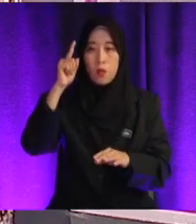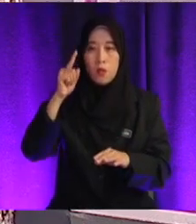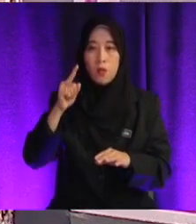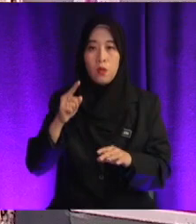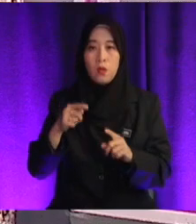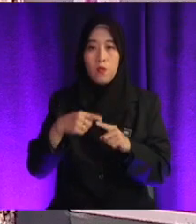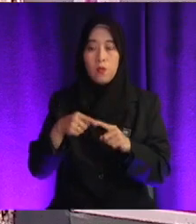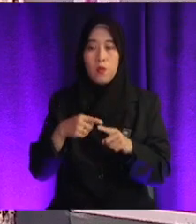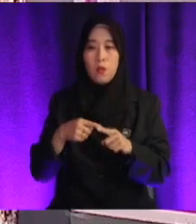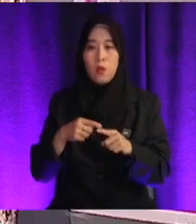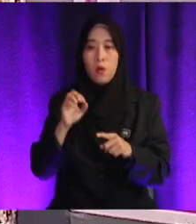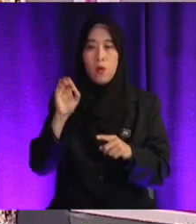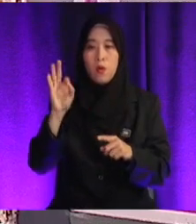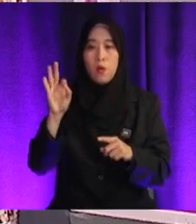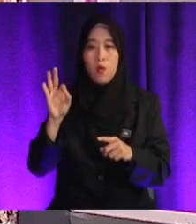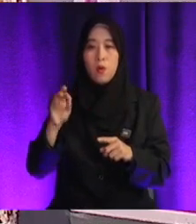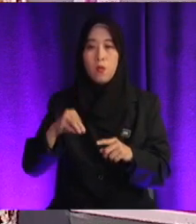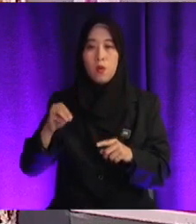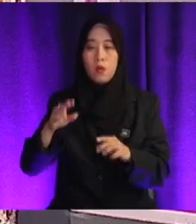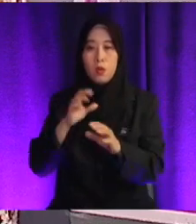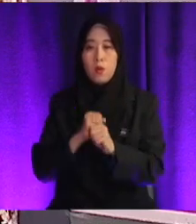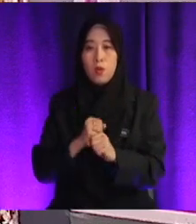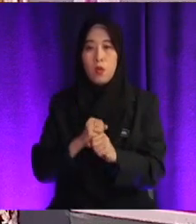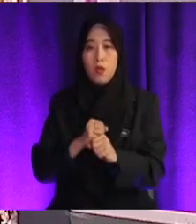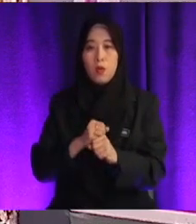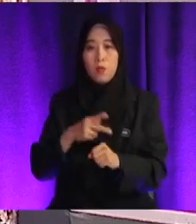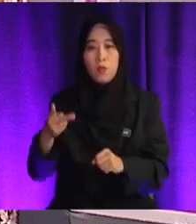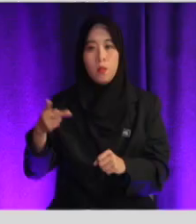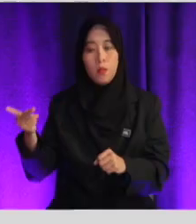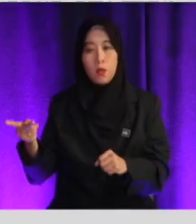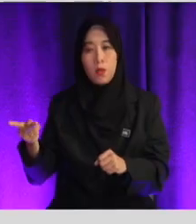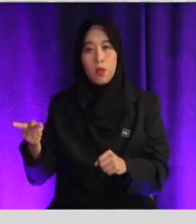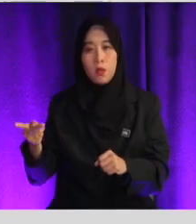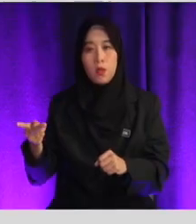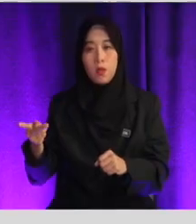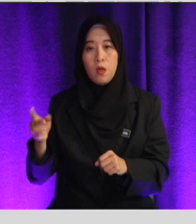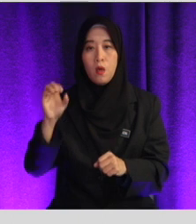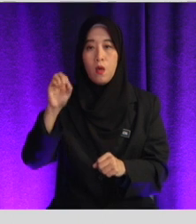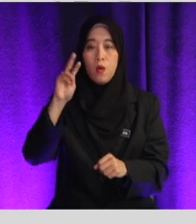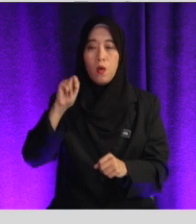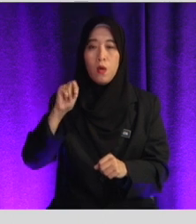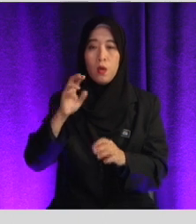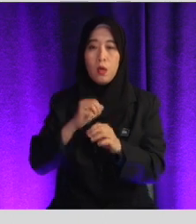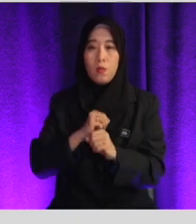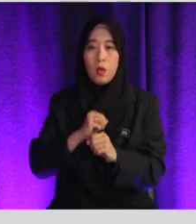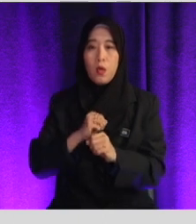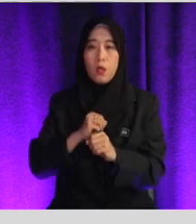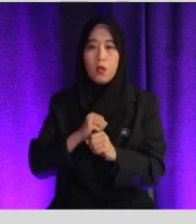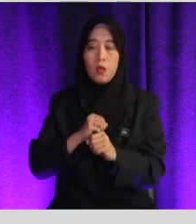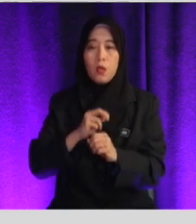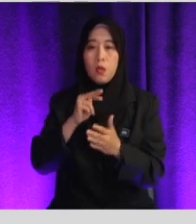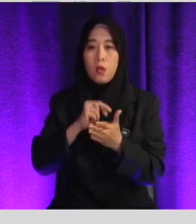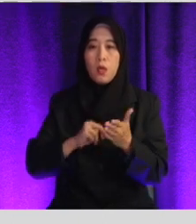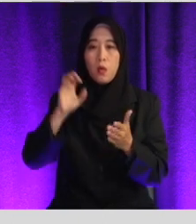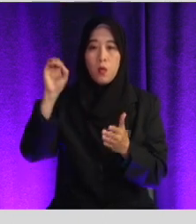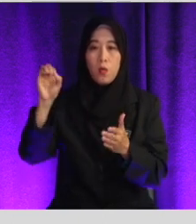nilai pelbagai, nilai meter pelbagai adalah infinity. Kemudian keadaan on, murid mesti mendapat nilai kosong ohm.